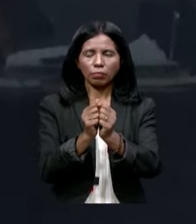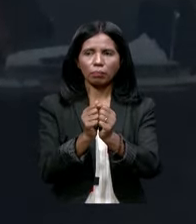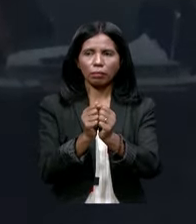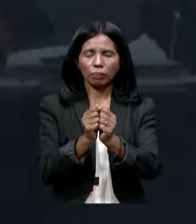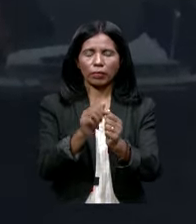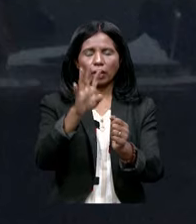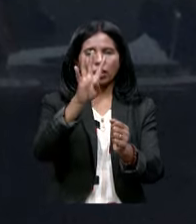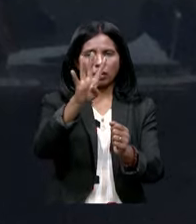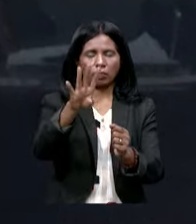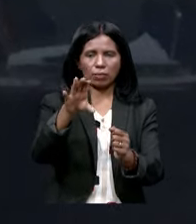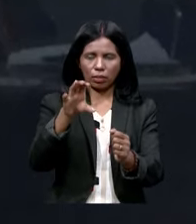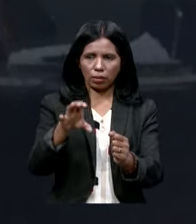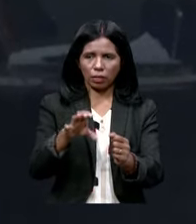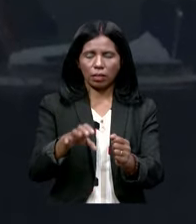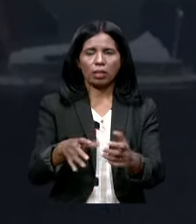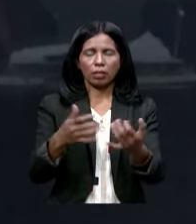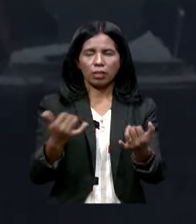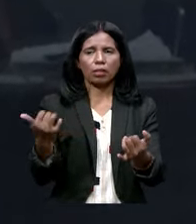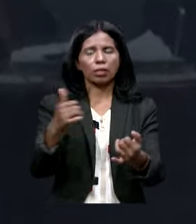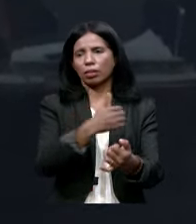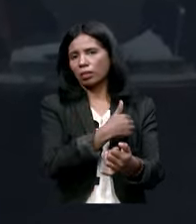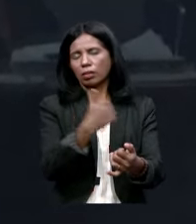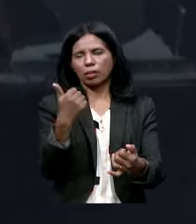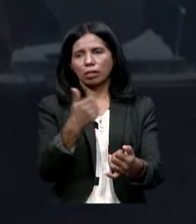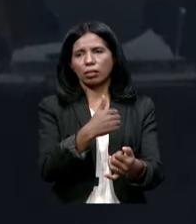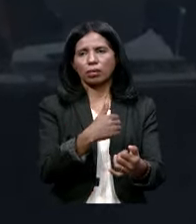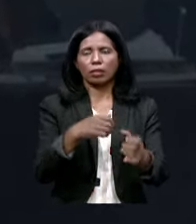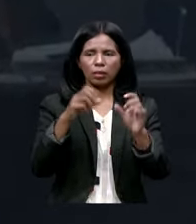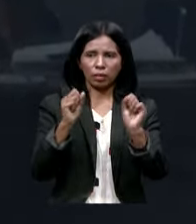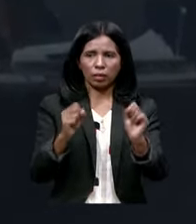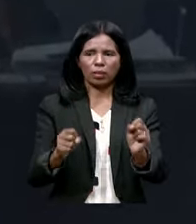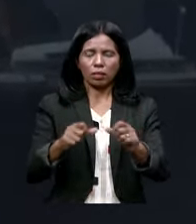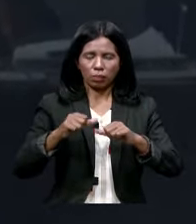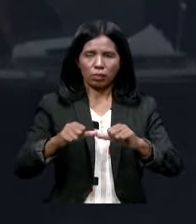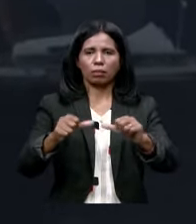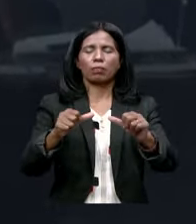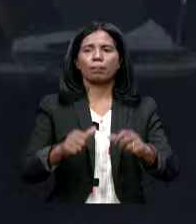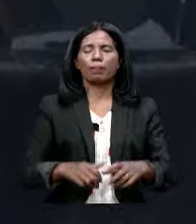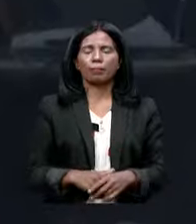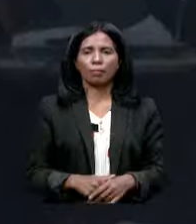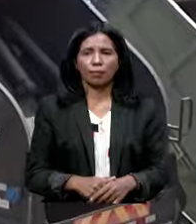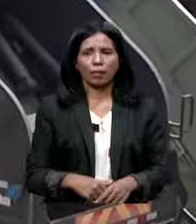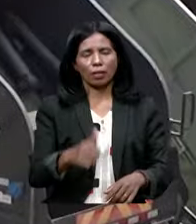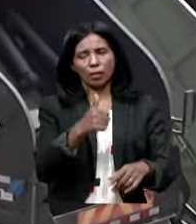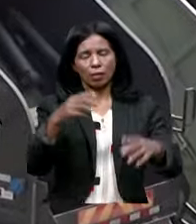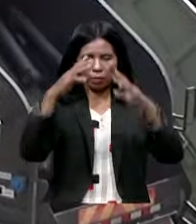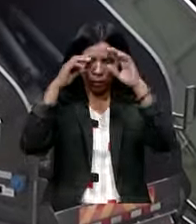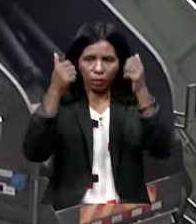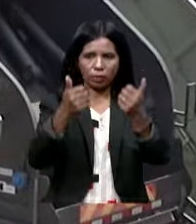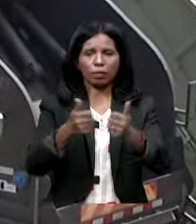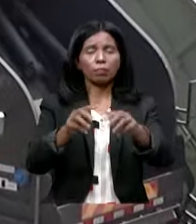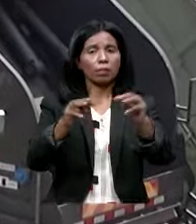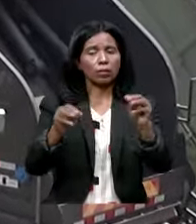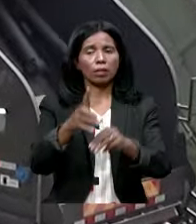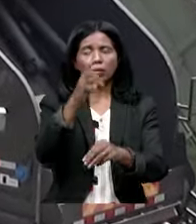lima risinona para agora hau sir si luk nebesia si continua iya parte selok presidente autorare municipio